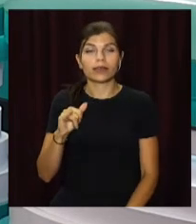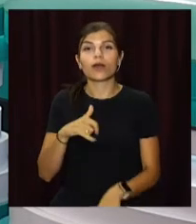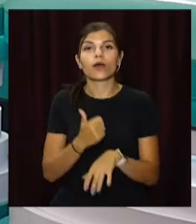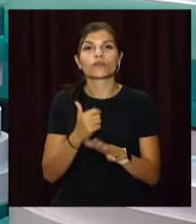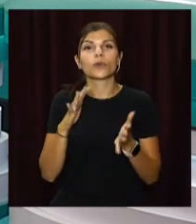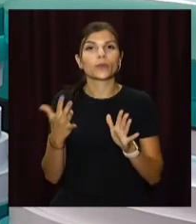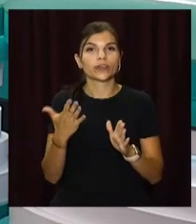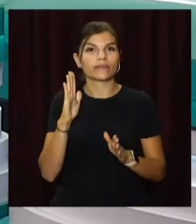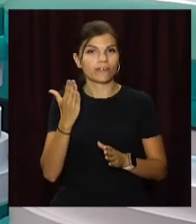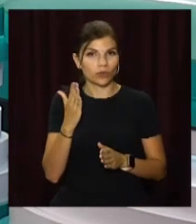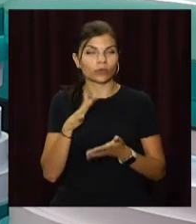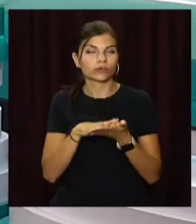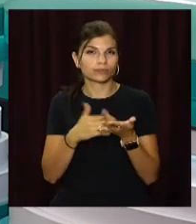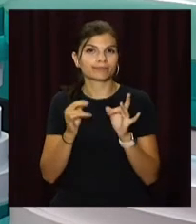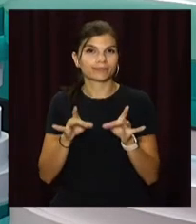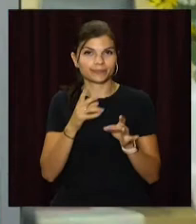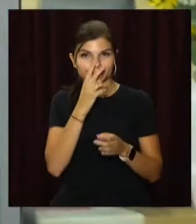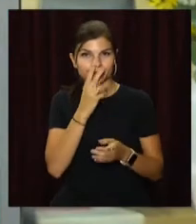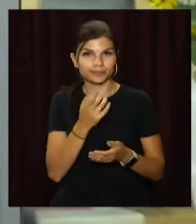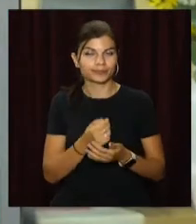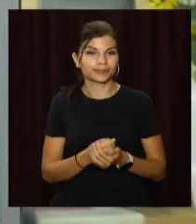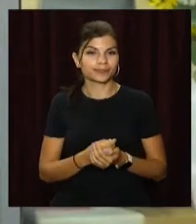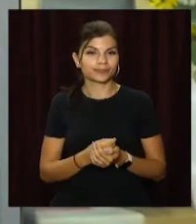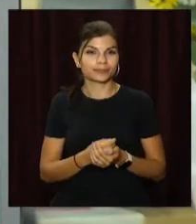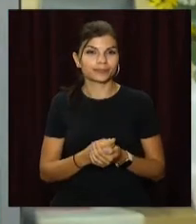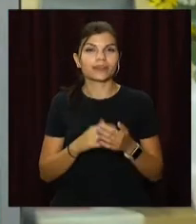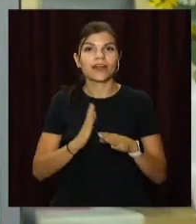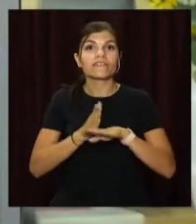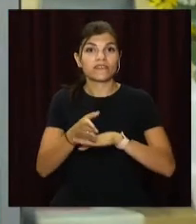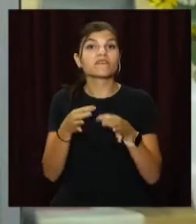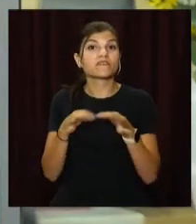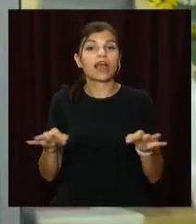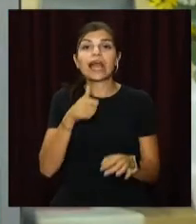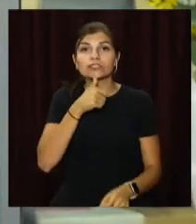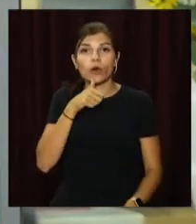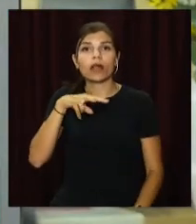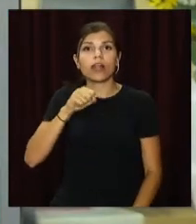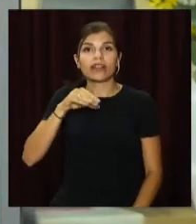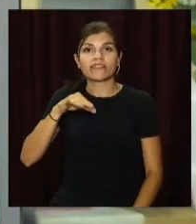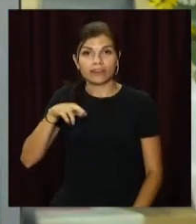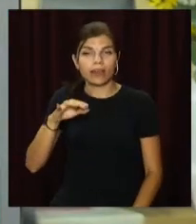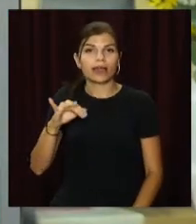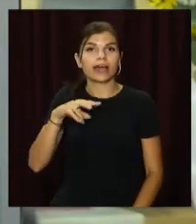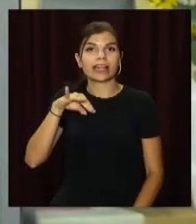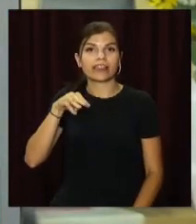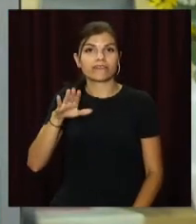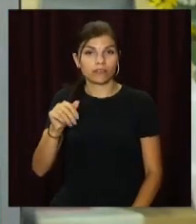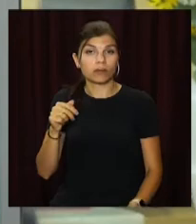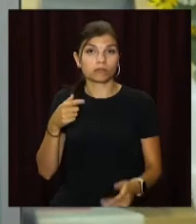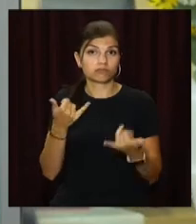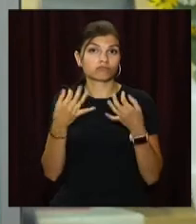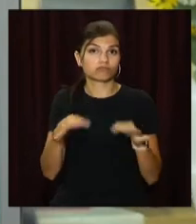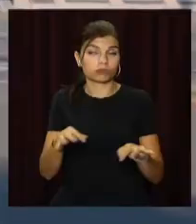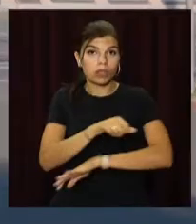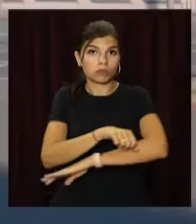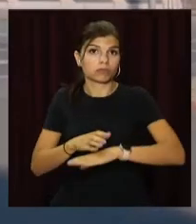про головні події вівторка дивіться просто зараз. В'їзд вільний. Естонія, Латвія і Литва відкрили свої кордони для українців.